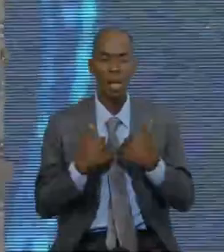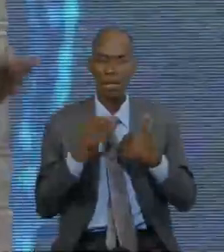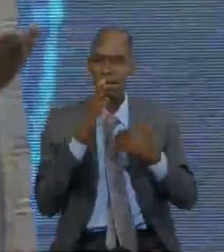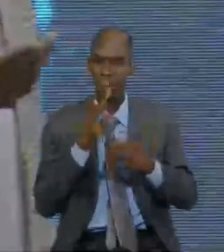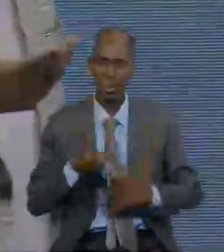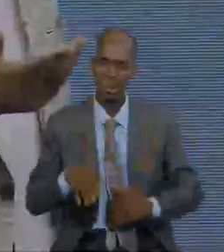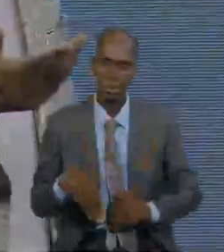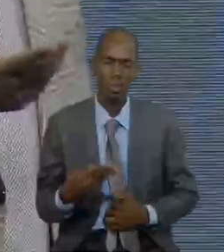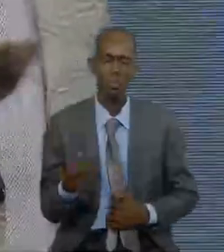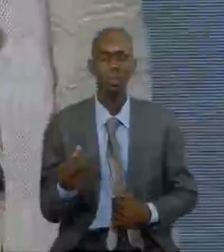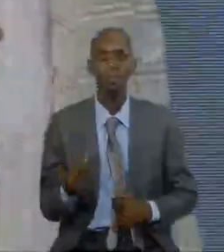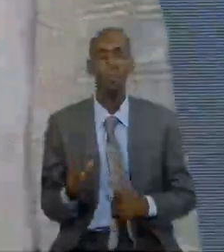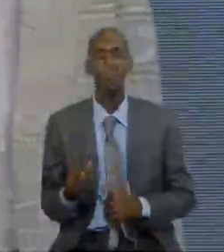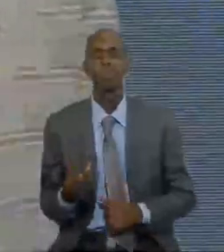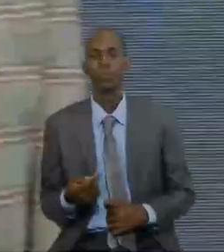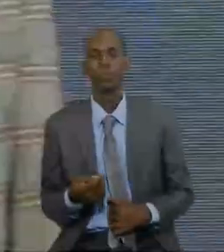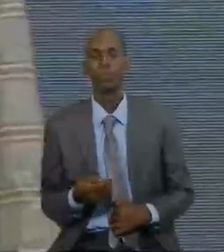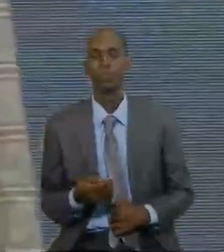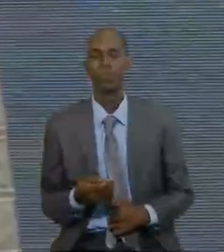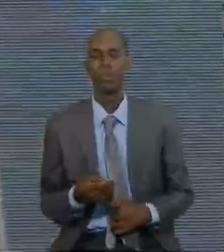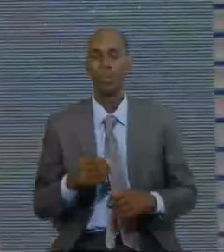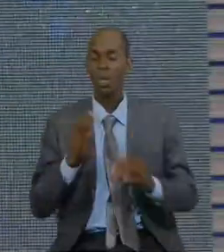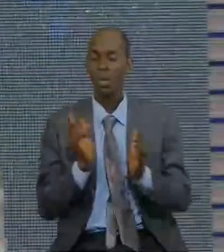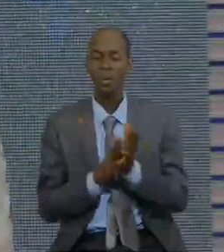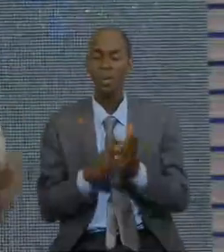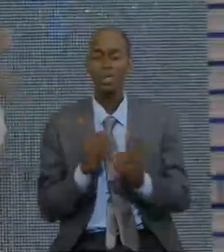le pardon a été accordé